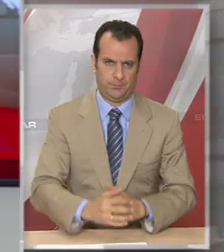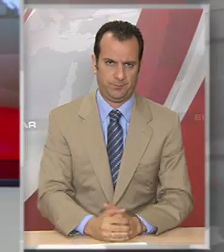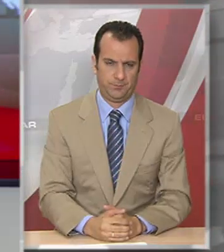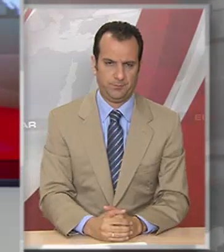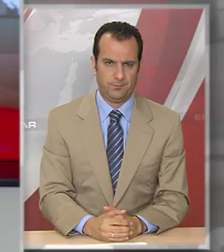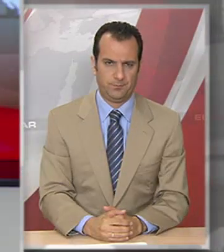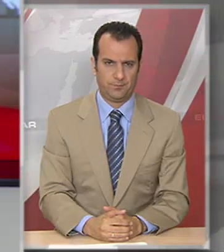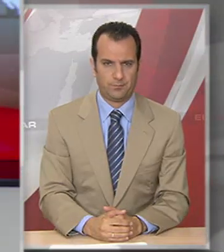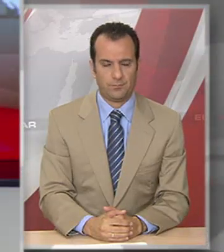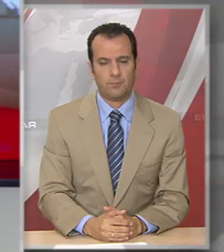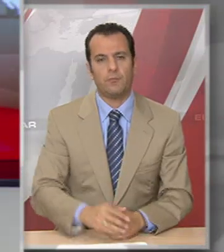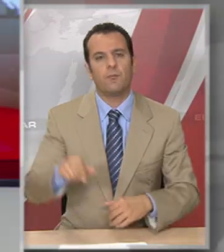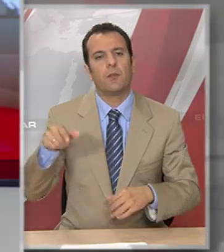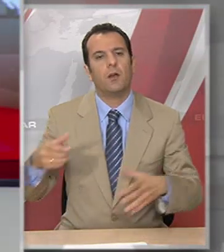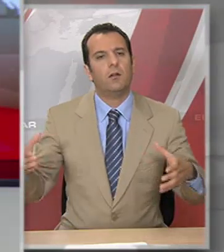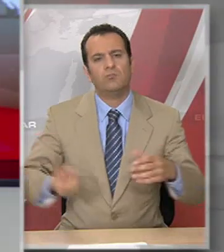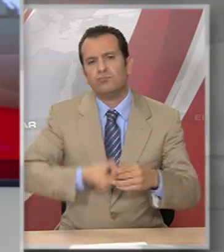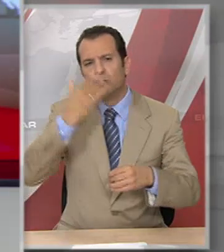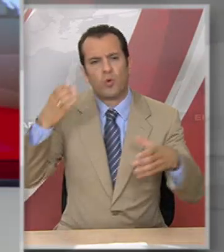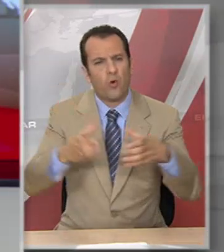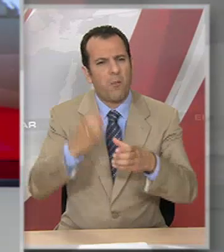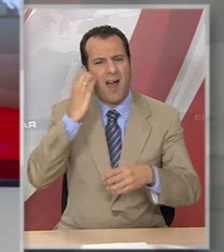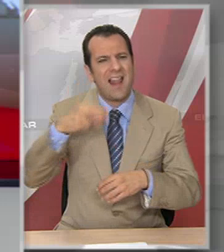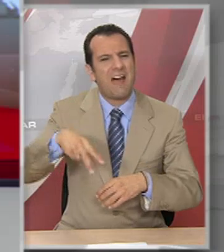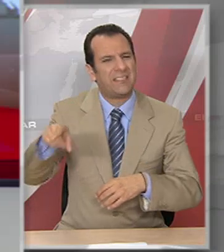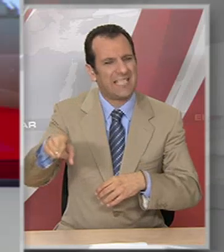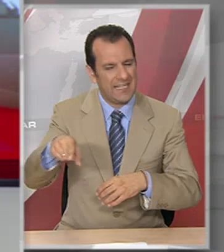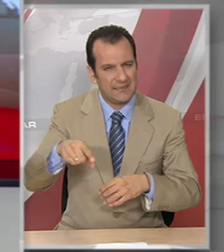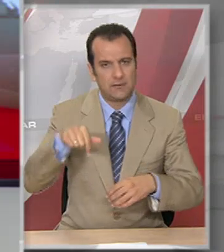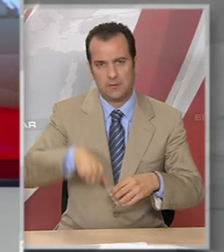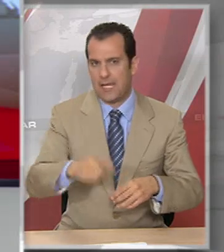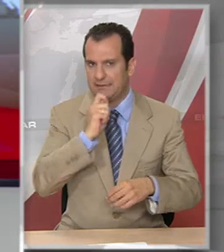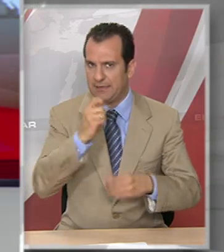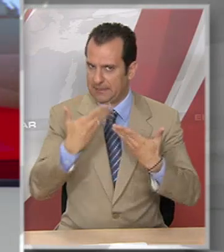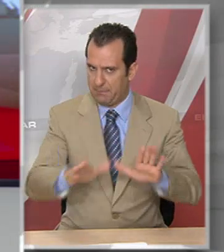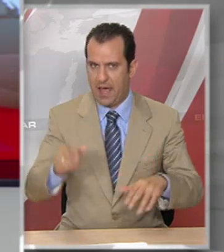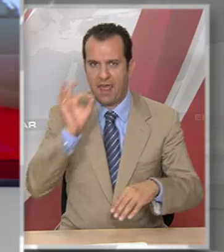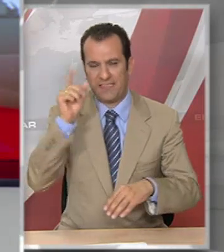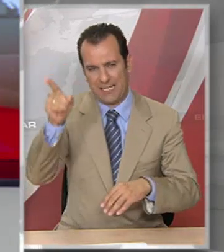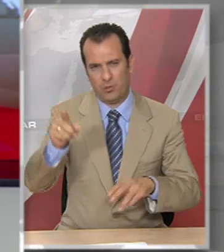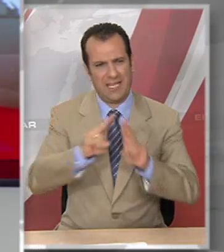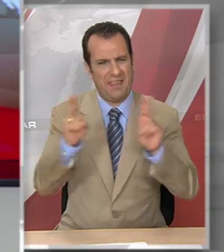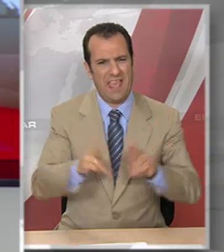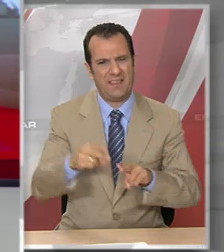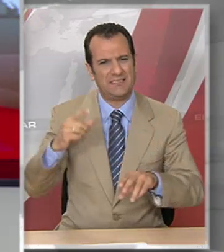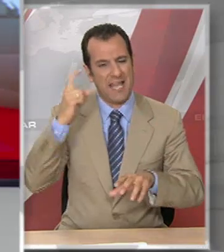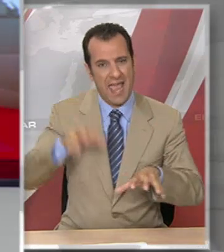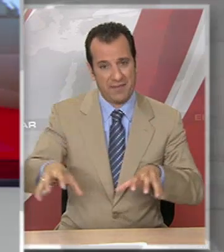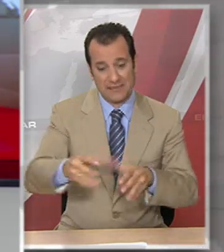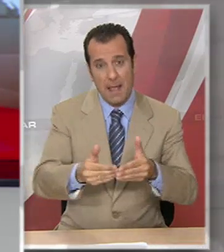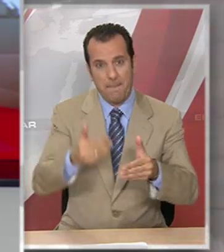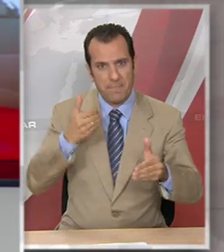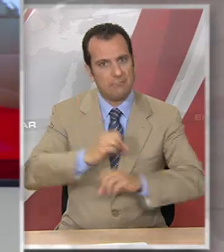Με μήνυμα του ιστορικού στελέχους της αριστεράς Μανώλη Γλέζου, ξεκίνησε στην συνέντευξη του Πρόεδρου της Λαϊκής Ενότητας Παναγιώτη Λαφαζάνη στο πλαίσιο της Διεθνούς